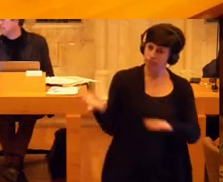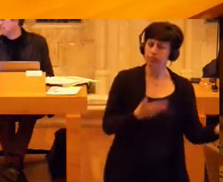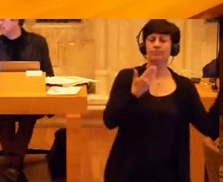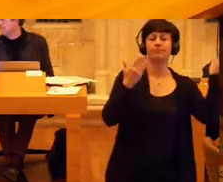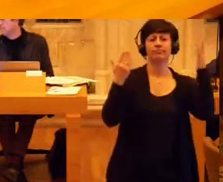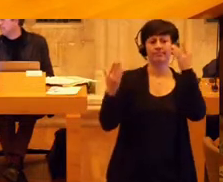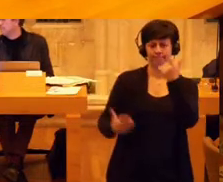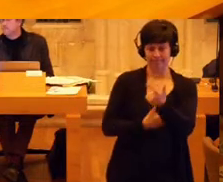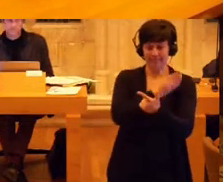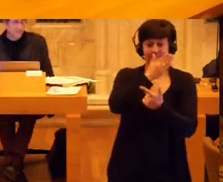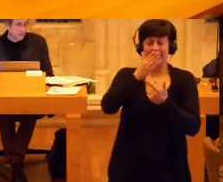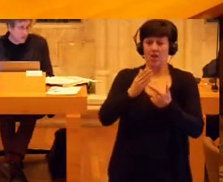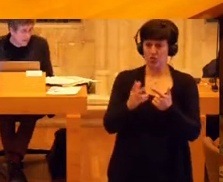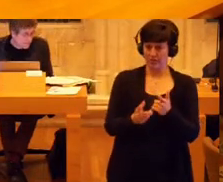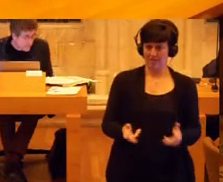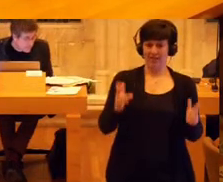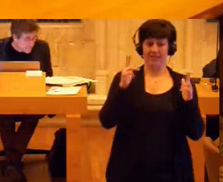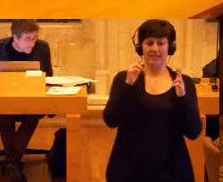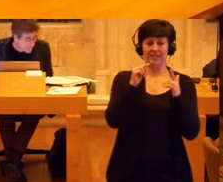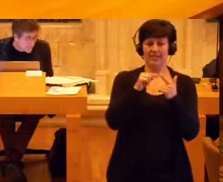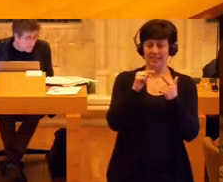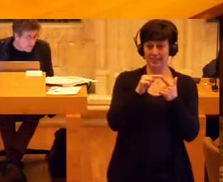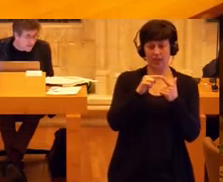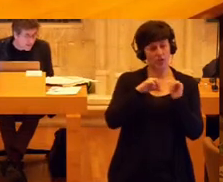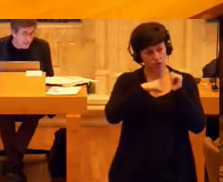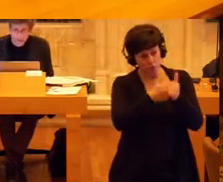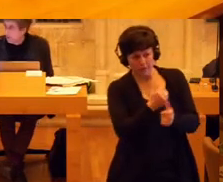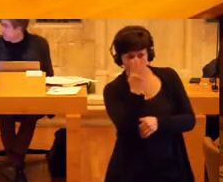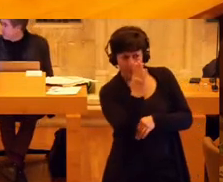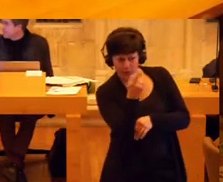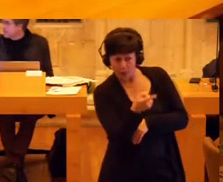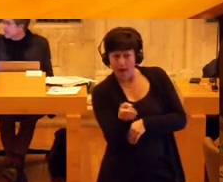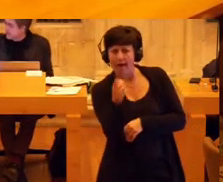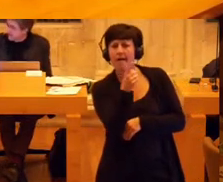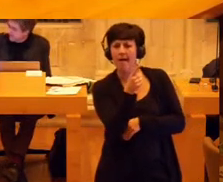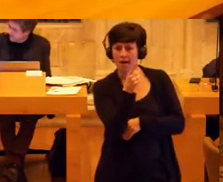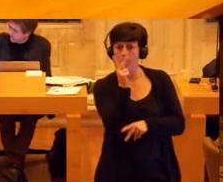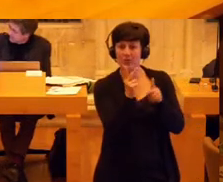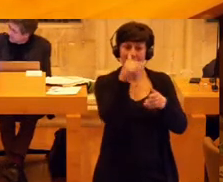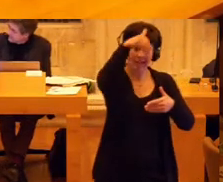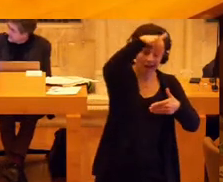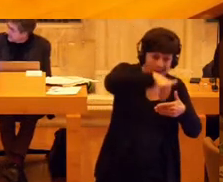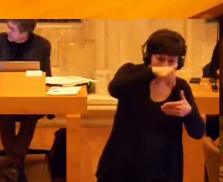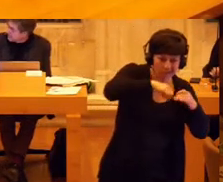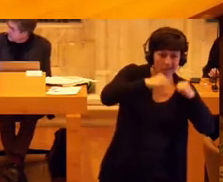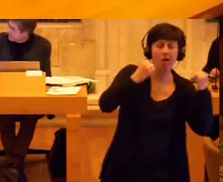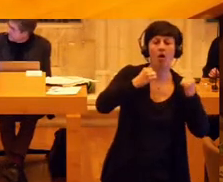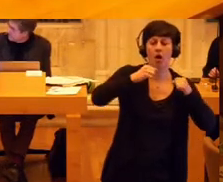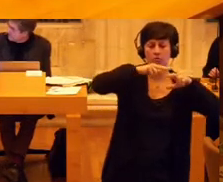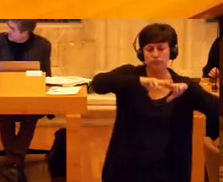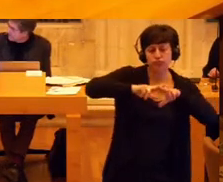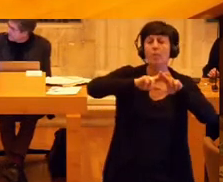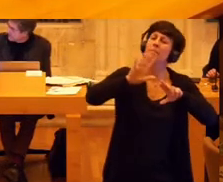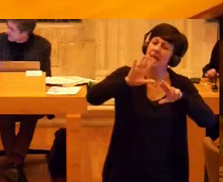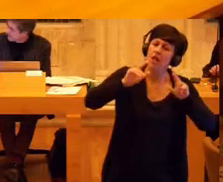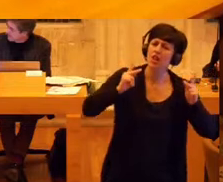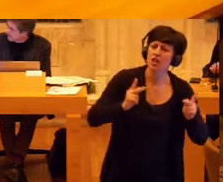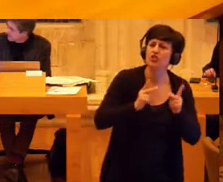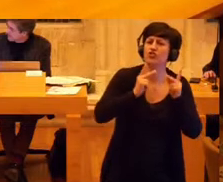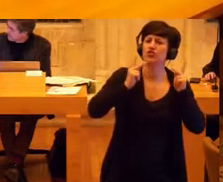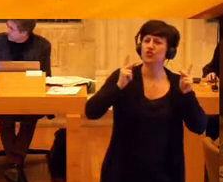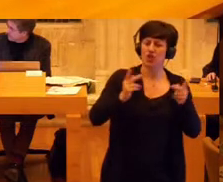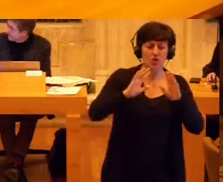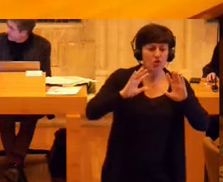deuxième phase qu'en fonction de besoins qui pourraient être observés, il y a une restructuration intérieure, mais assez légère, du centre commercial avec